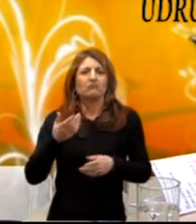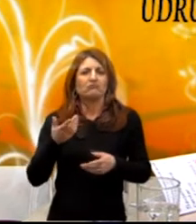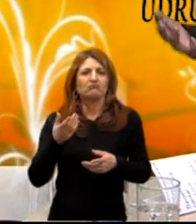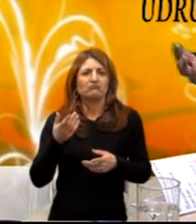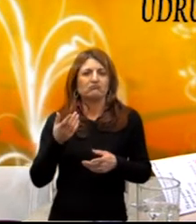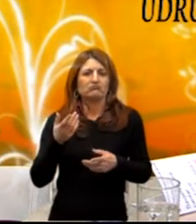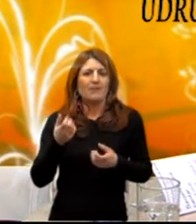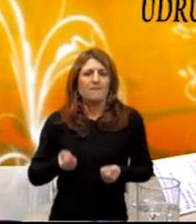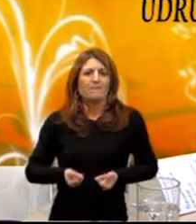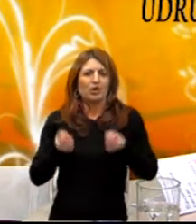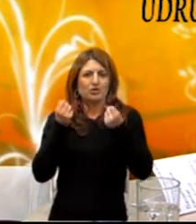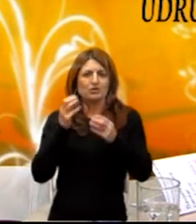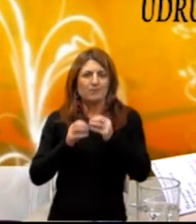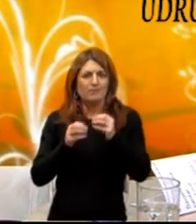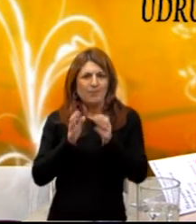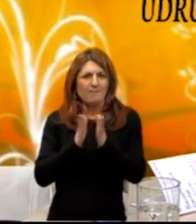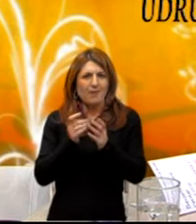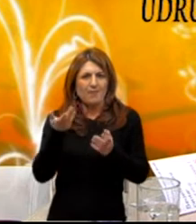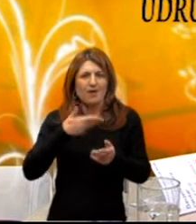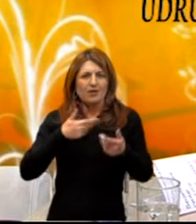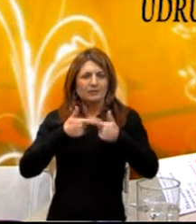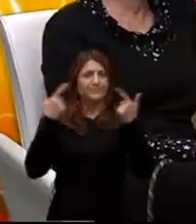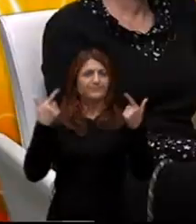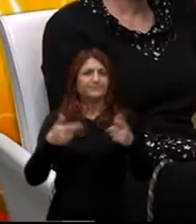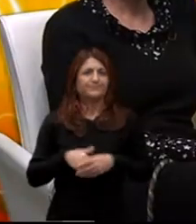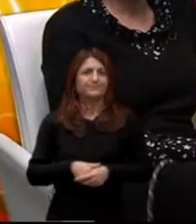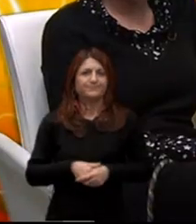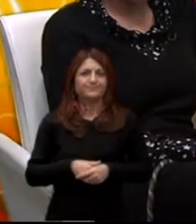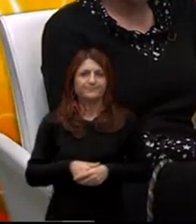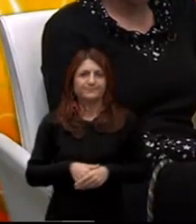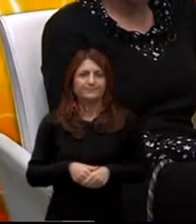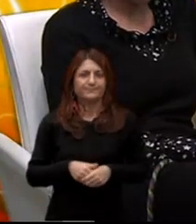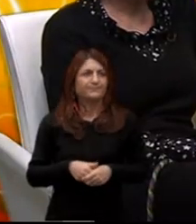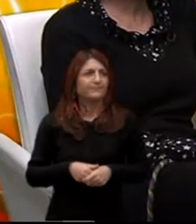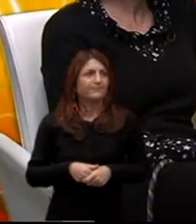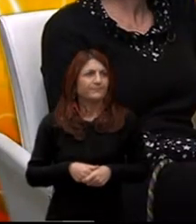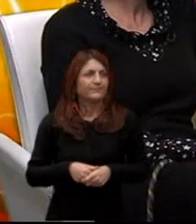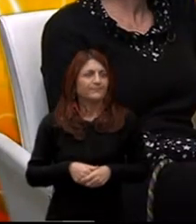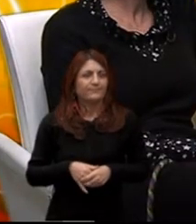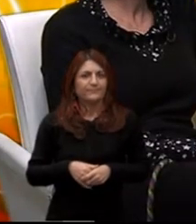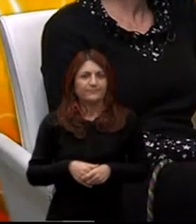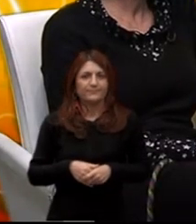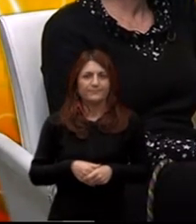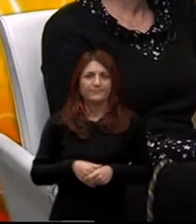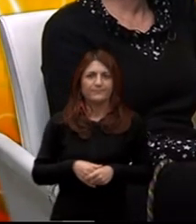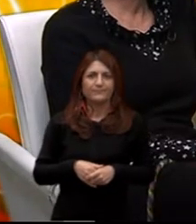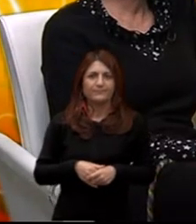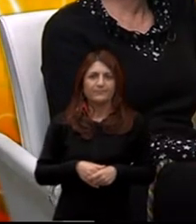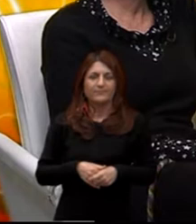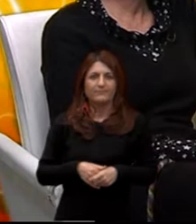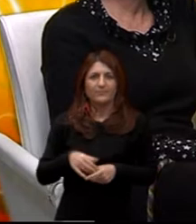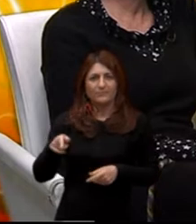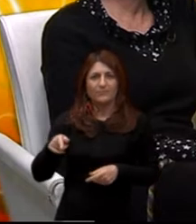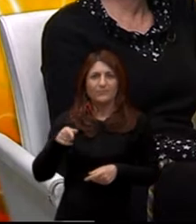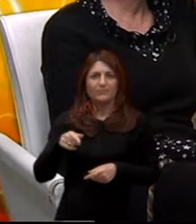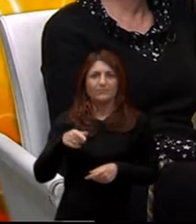pravo ili ćete mi vi sad to malo razjasniti? Pa mogu vam ja pojasniti. Evo. Znači, je, centar je registriran zapravo za sva oštećenja. To. Znači, i